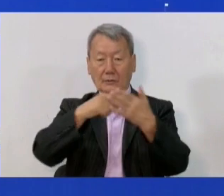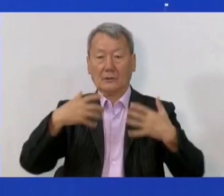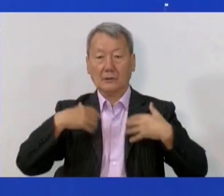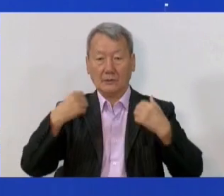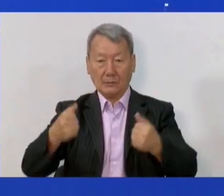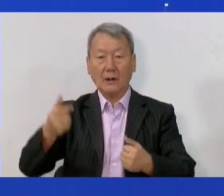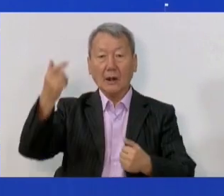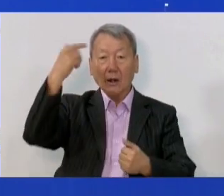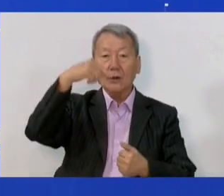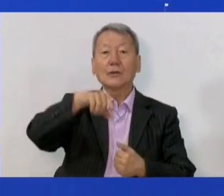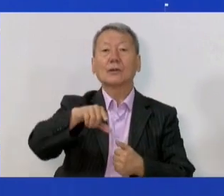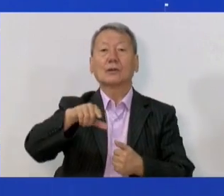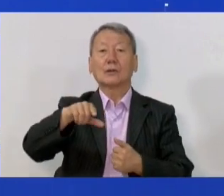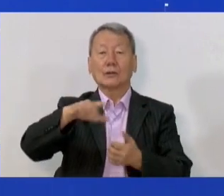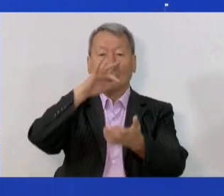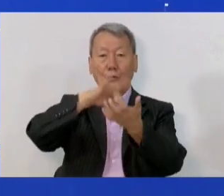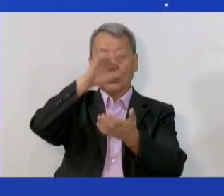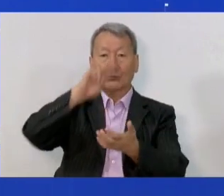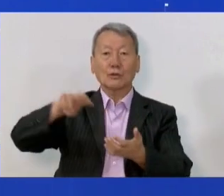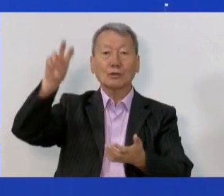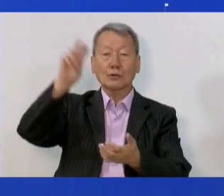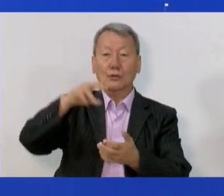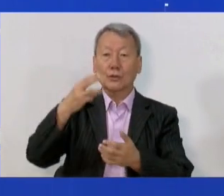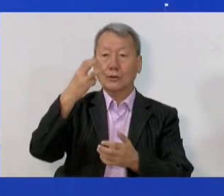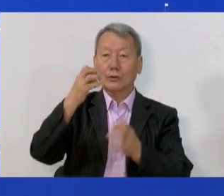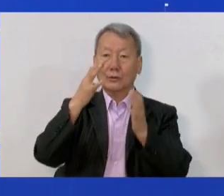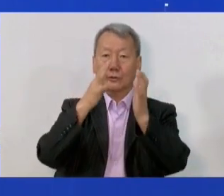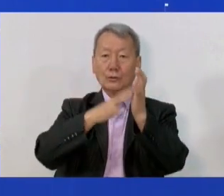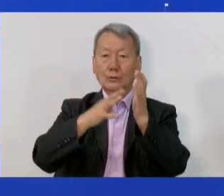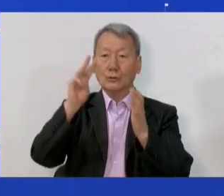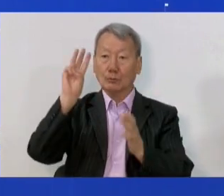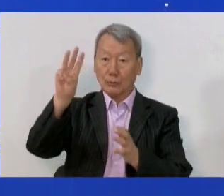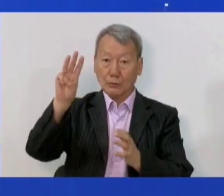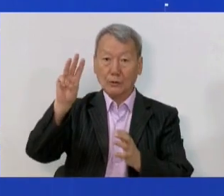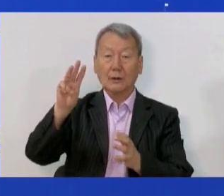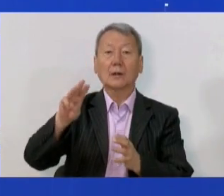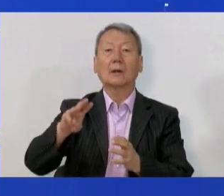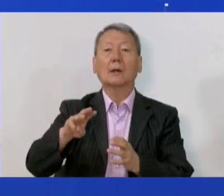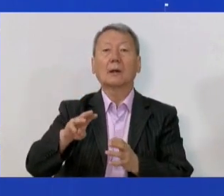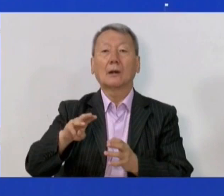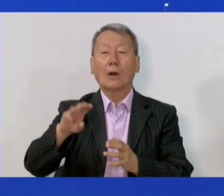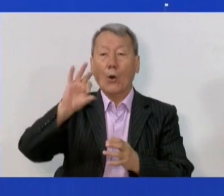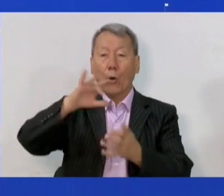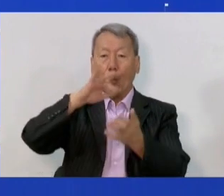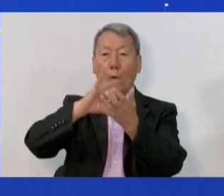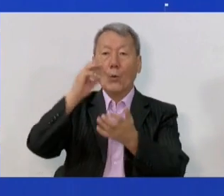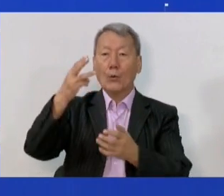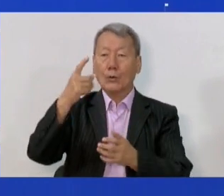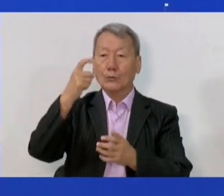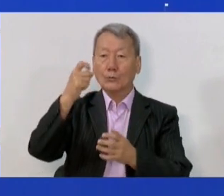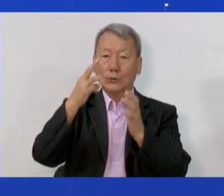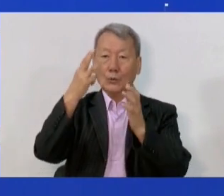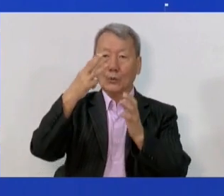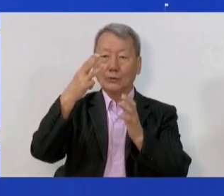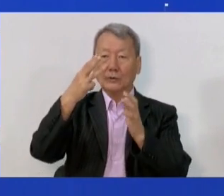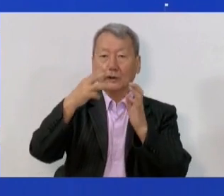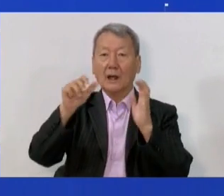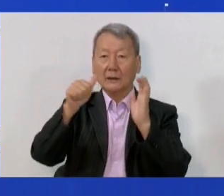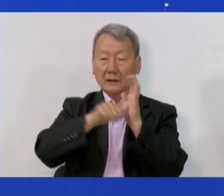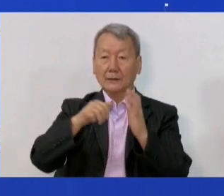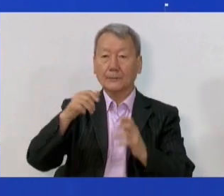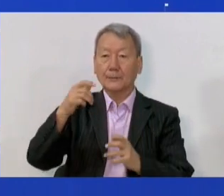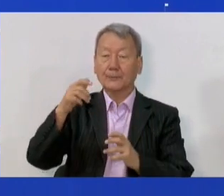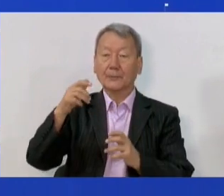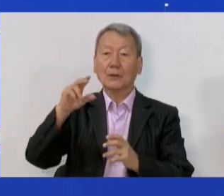Алларын ічінен Пішкек шарында 393 бейтап, Ош шарында 136, Чүй